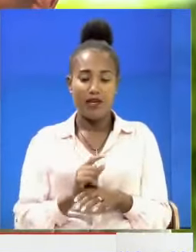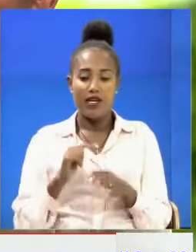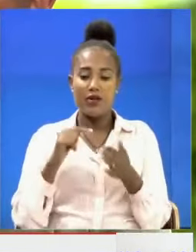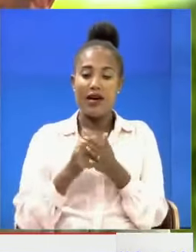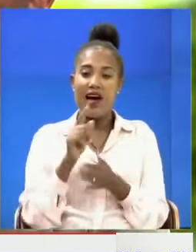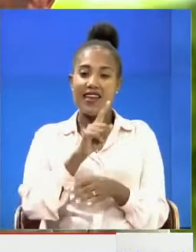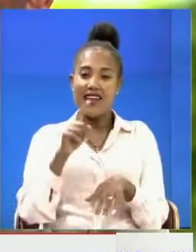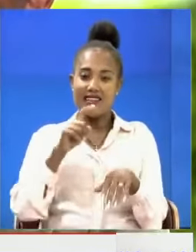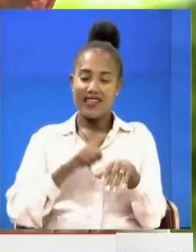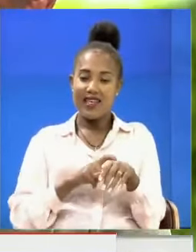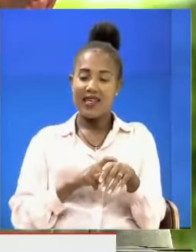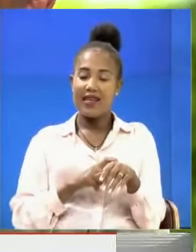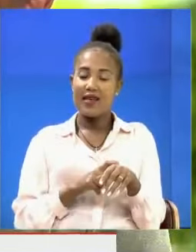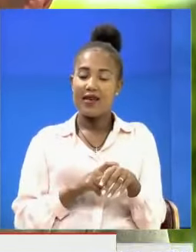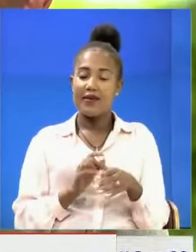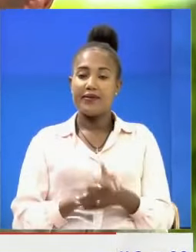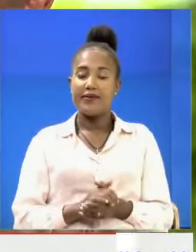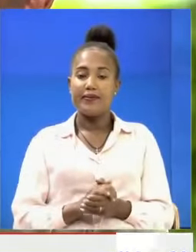አንዳንድ ጊዜ